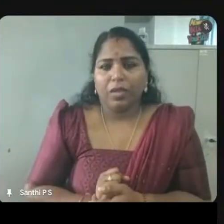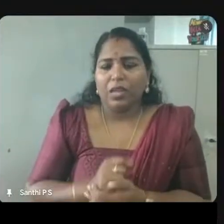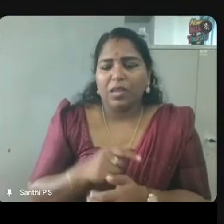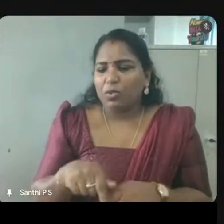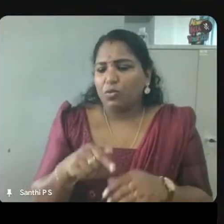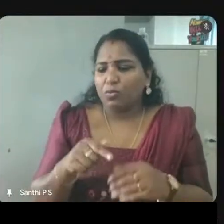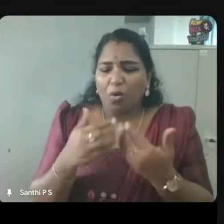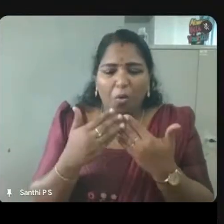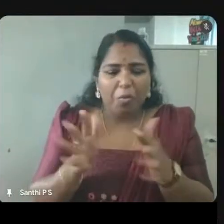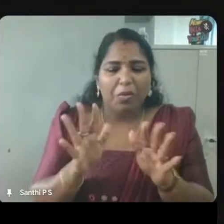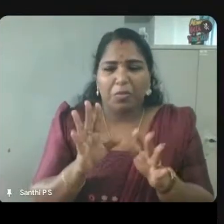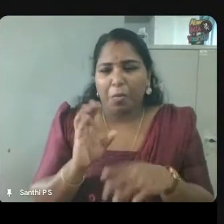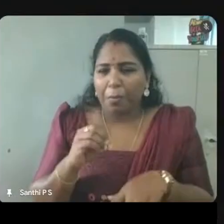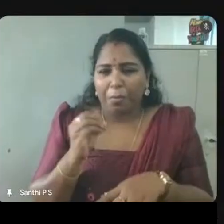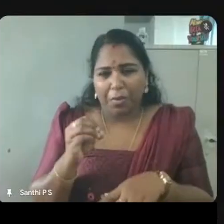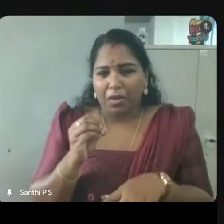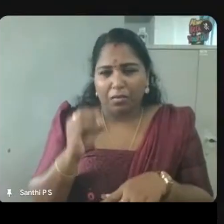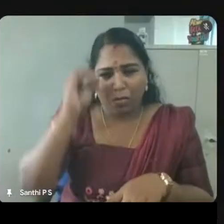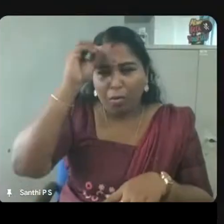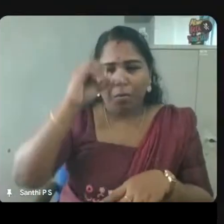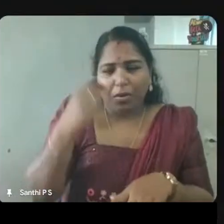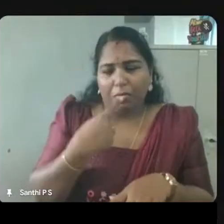ശരിയല്ല.